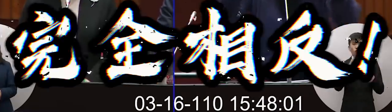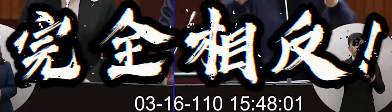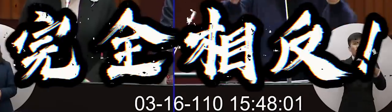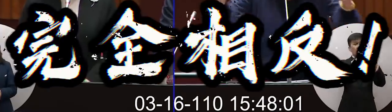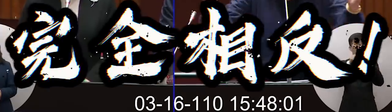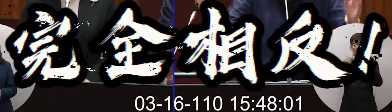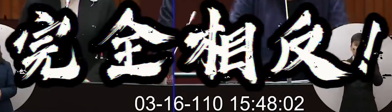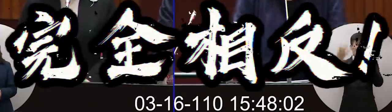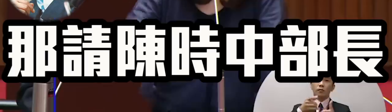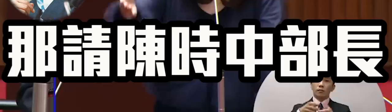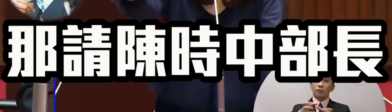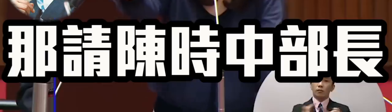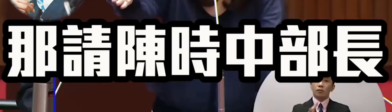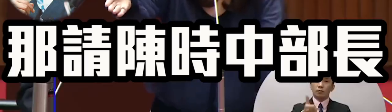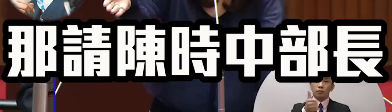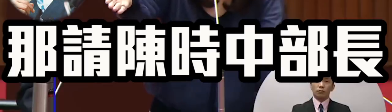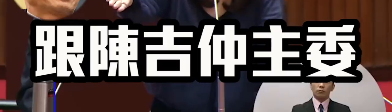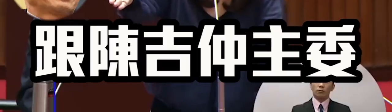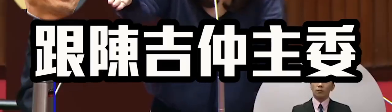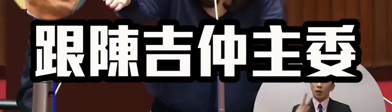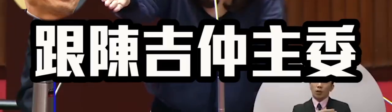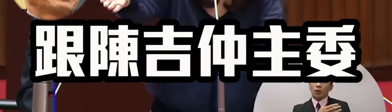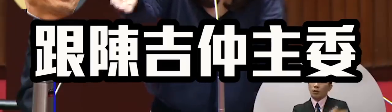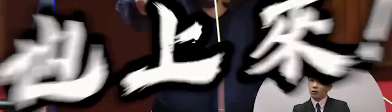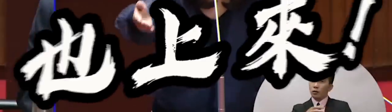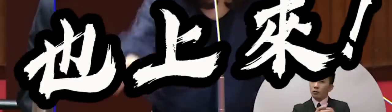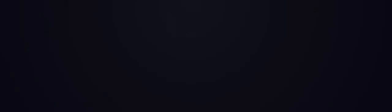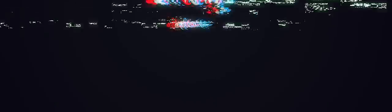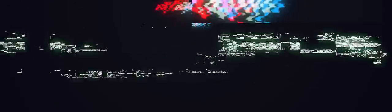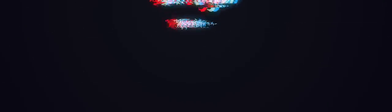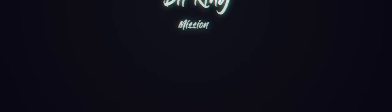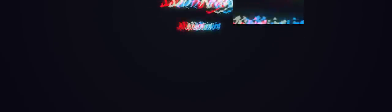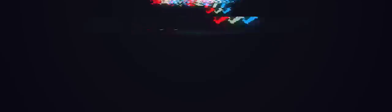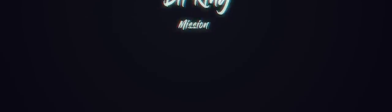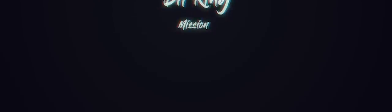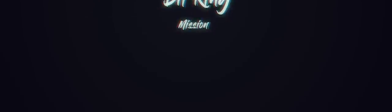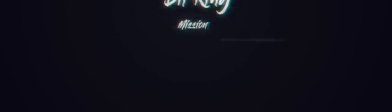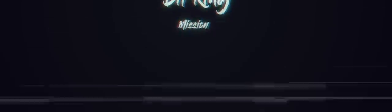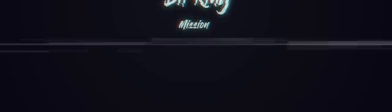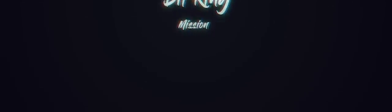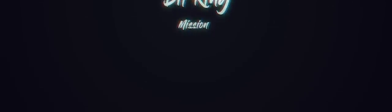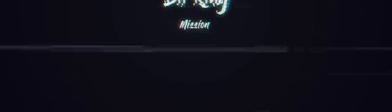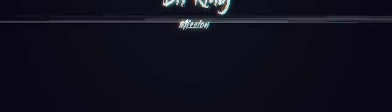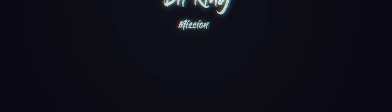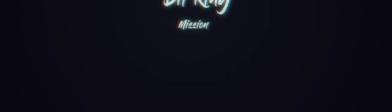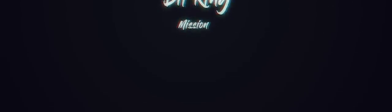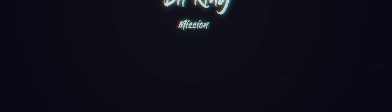策完全相反。请陈时中部长跟陈吉仲主委也上来。